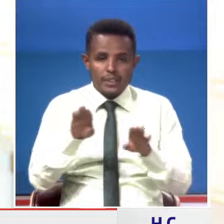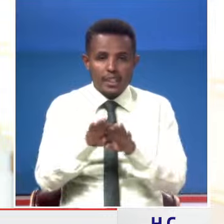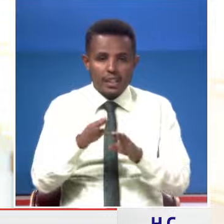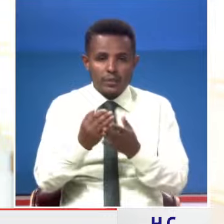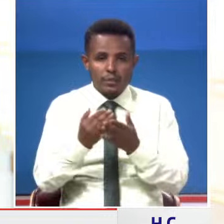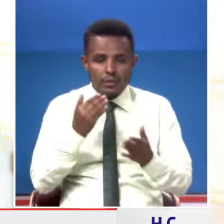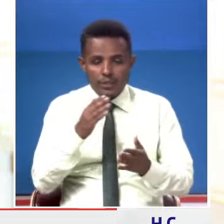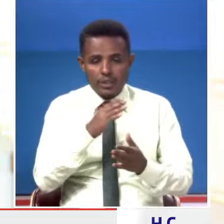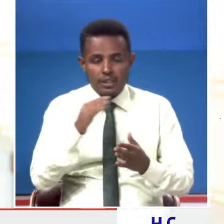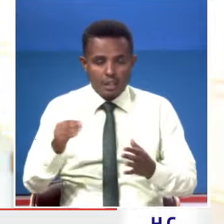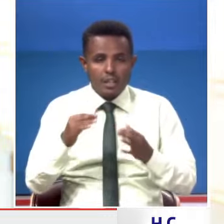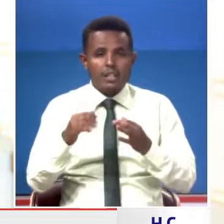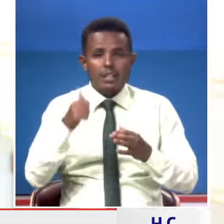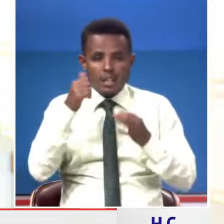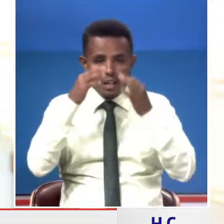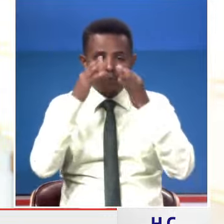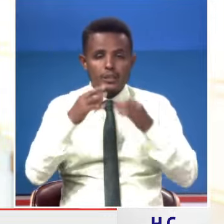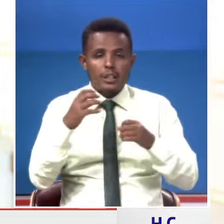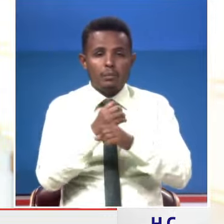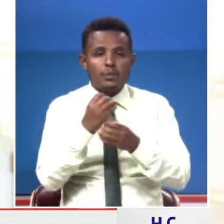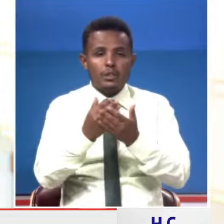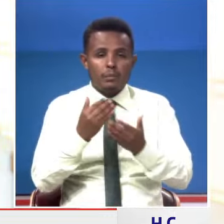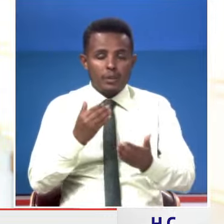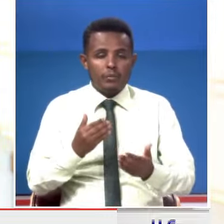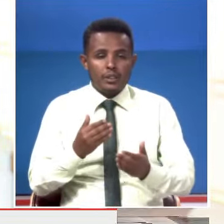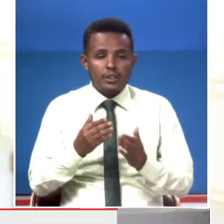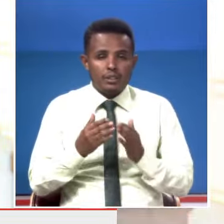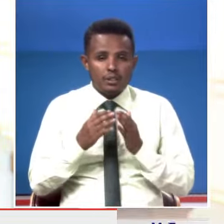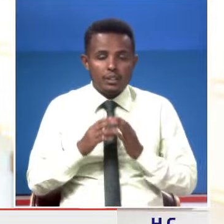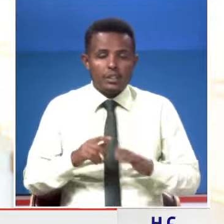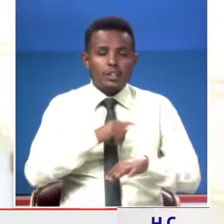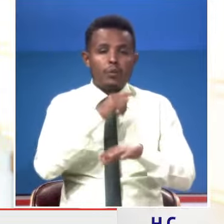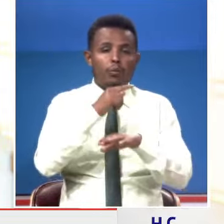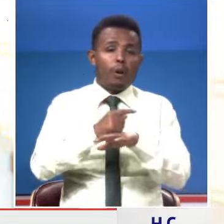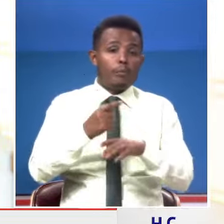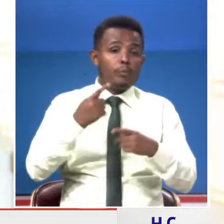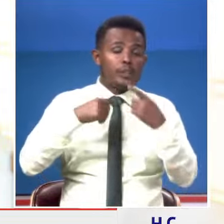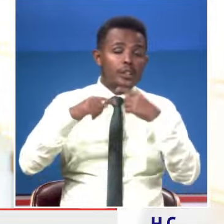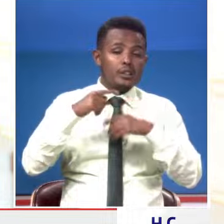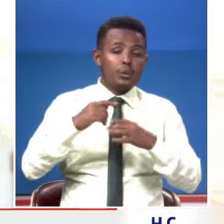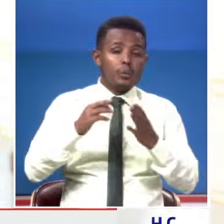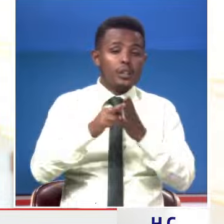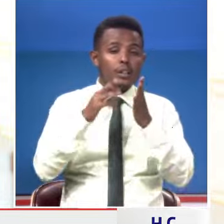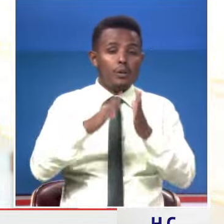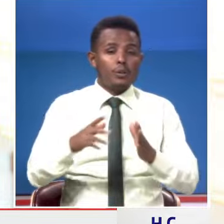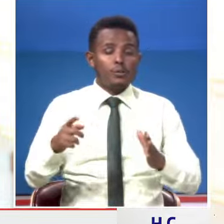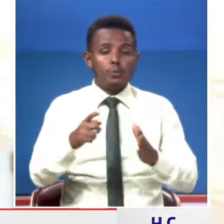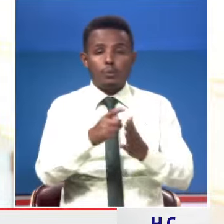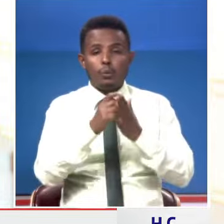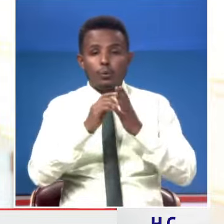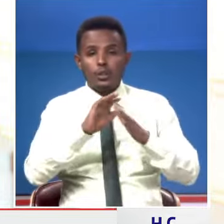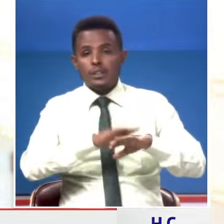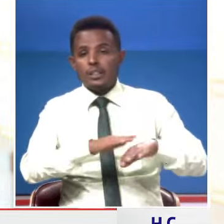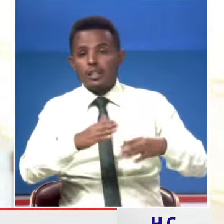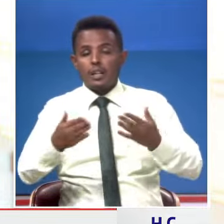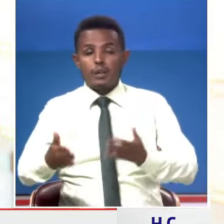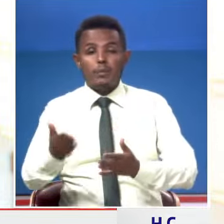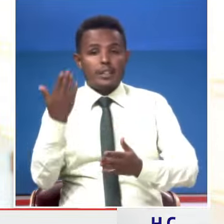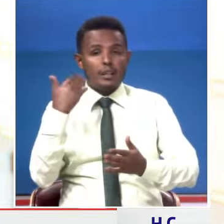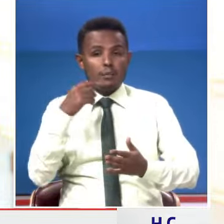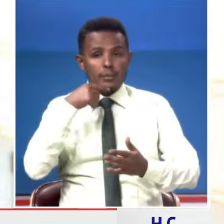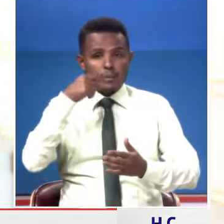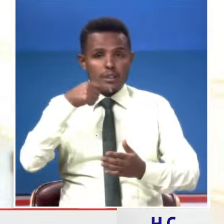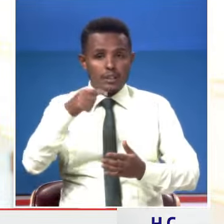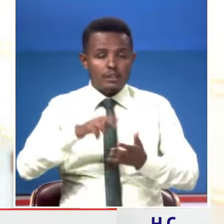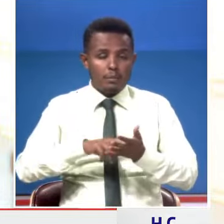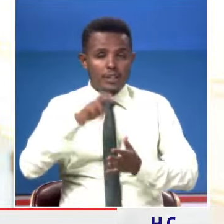ሌላ እርምጃ ከመወሰዱ በፊት ወደ ተቋሙ መጥተው ህጋዊ እንዲሆኑ ጥሪ አቅርበዋል። ቀደም ብዬ ለማንሳት እንደሞከርኩት እንግዲህ